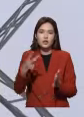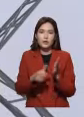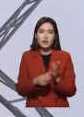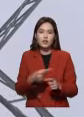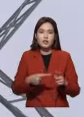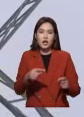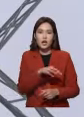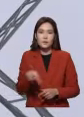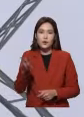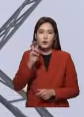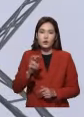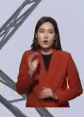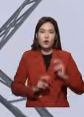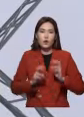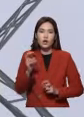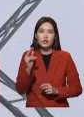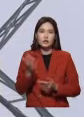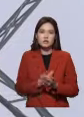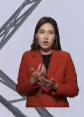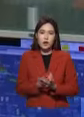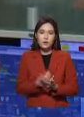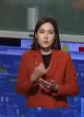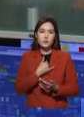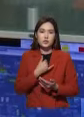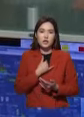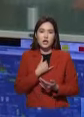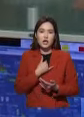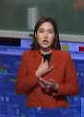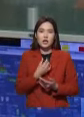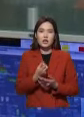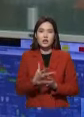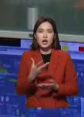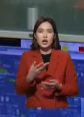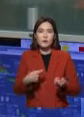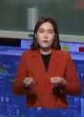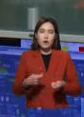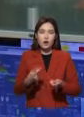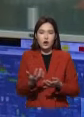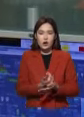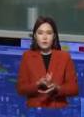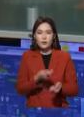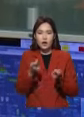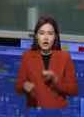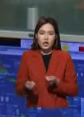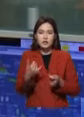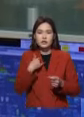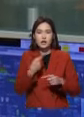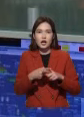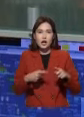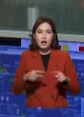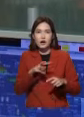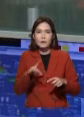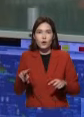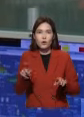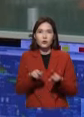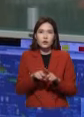тонна кен өндіріледі. Ол дегеніміз бізде құрғақ тонна бар және ылғалды тонна бар. Бұл 26,5 миллион дегеніміз ол құрғақ